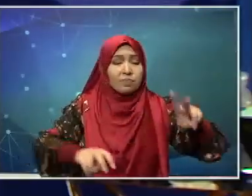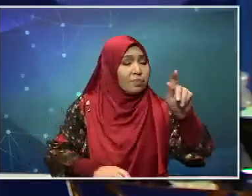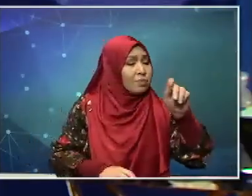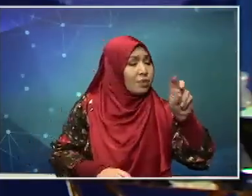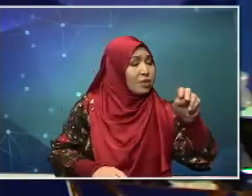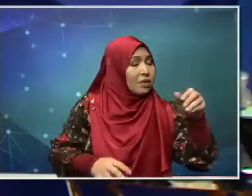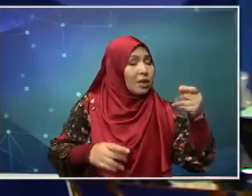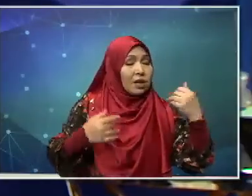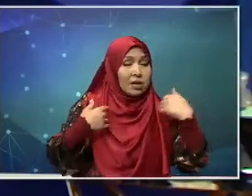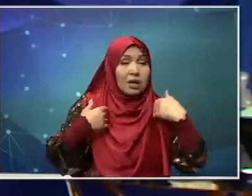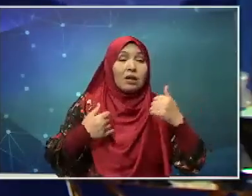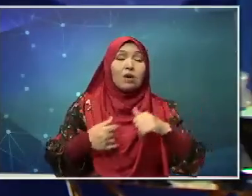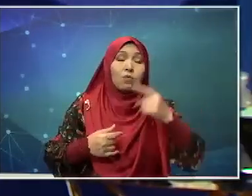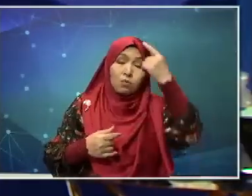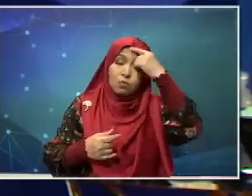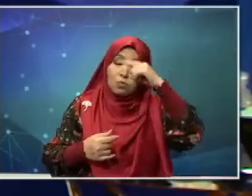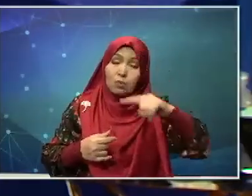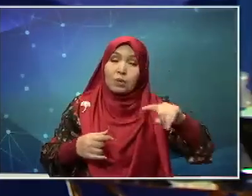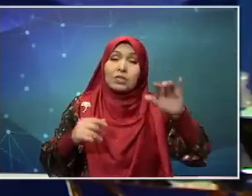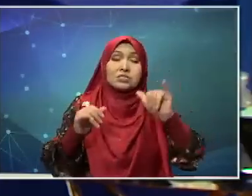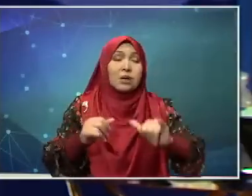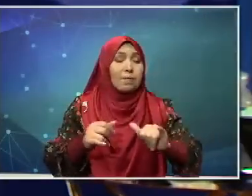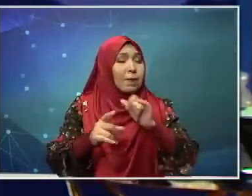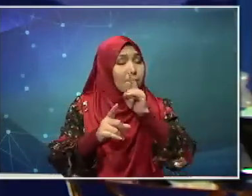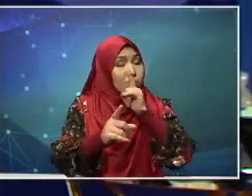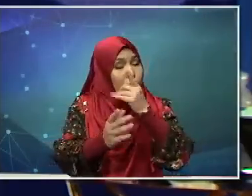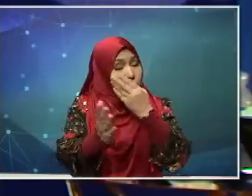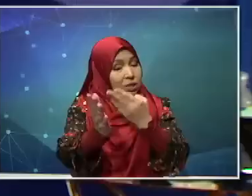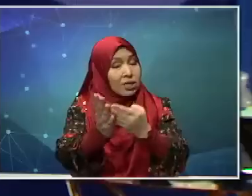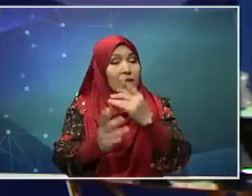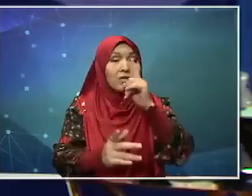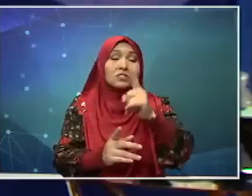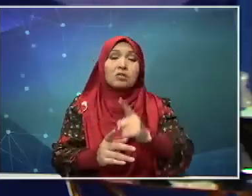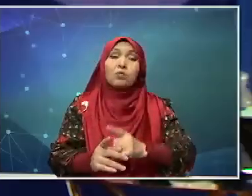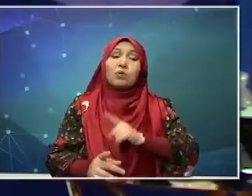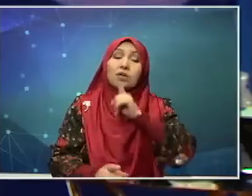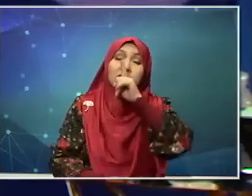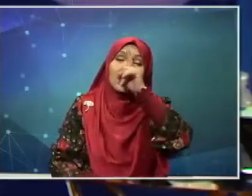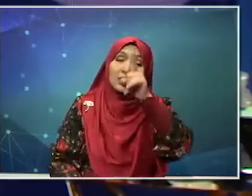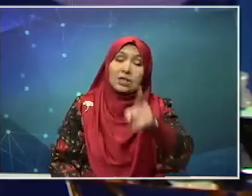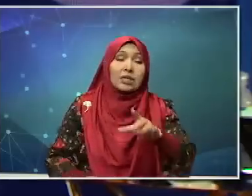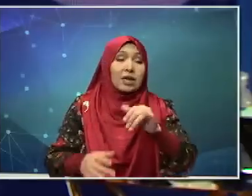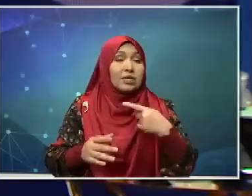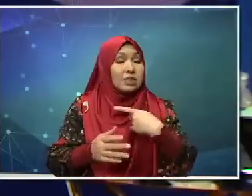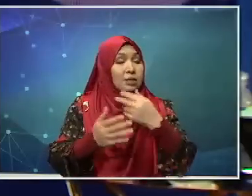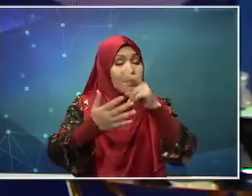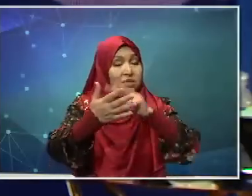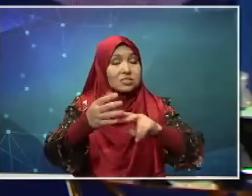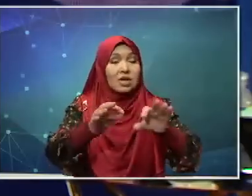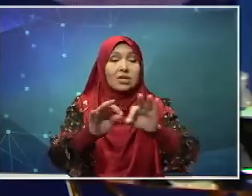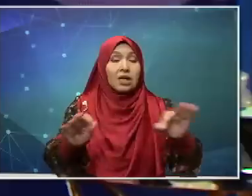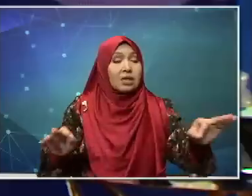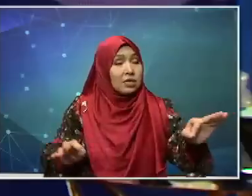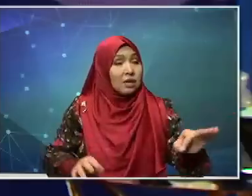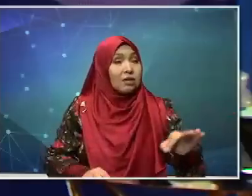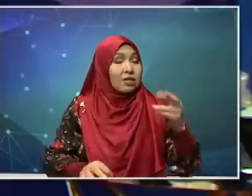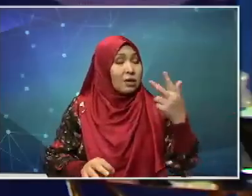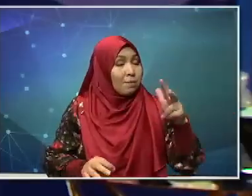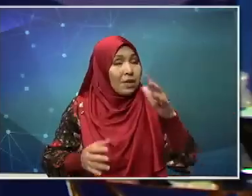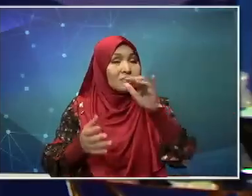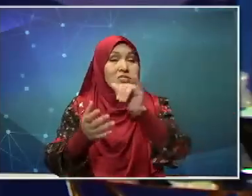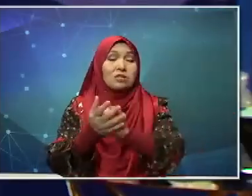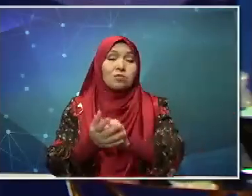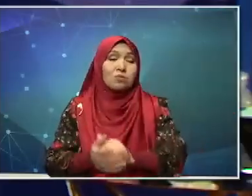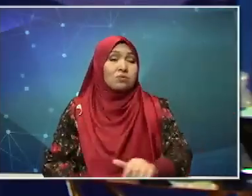mengingatkan Sabtu pernyataan muson yaitu satu doa yaitu yang kita baca pada ayat 13 itu subhanalladzi